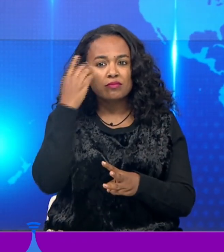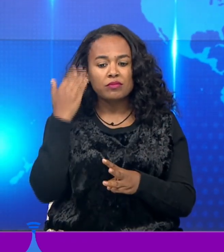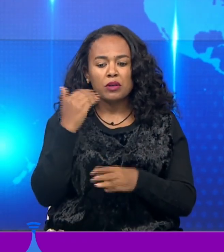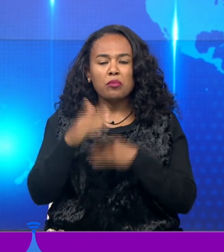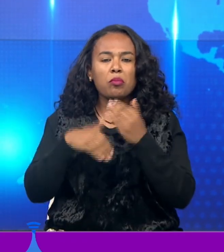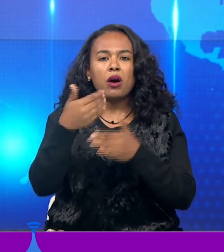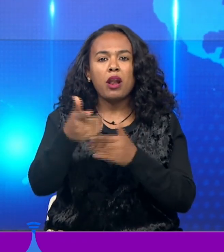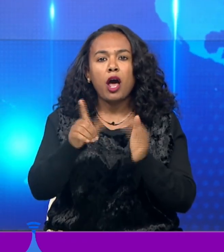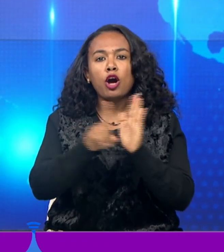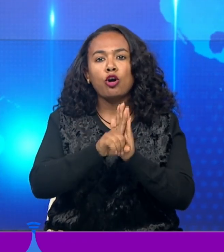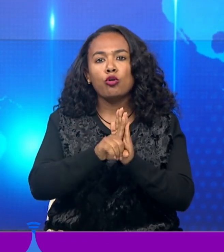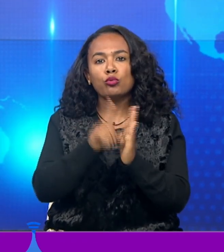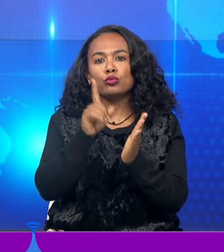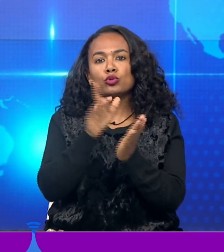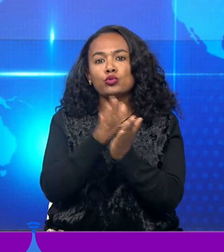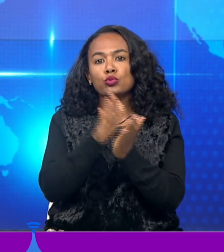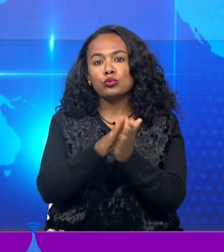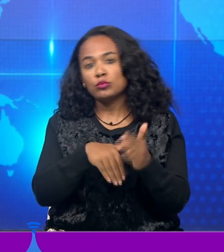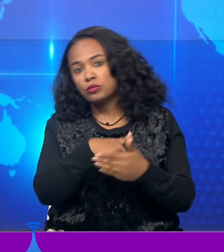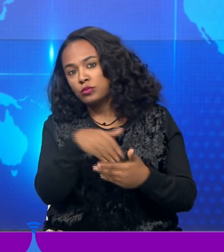ስኩል አጠፍኩና ራሴን